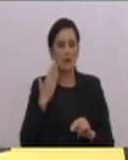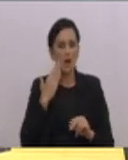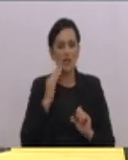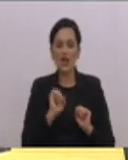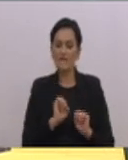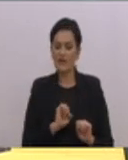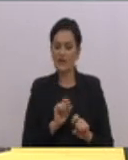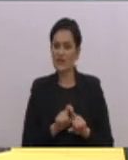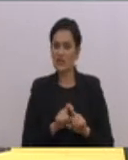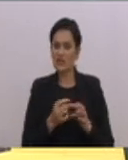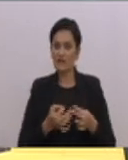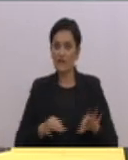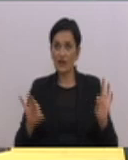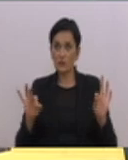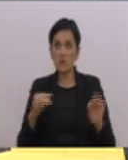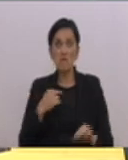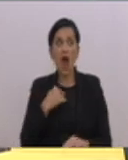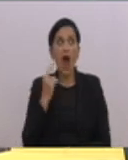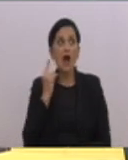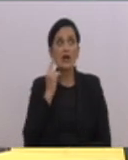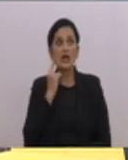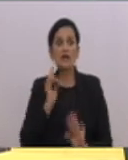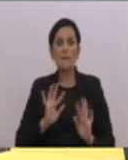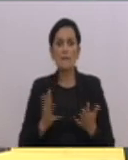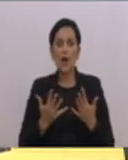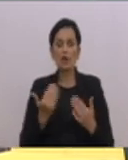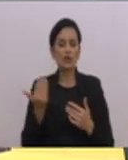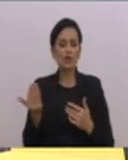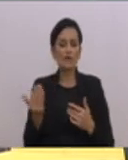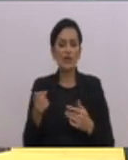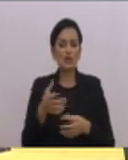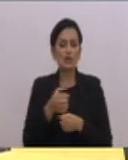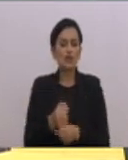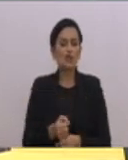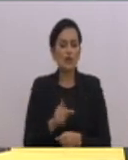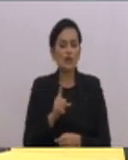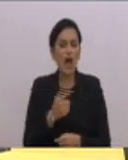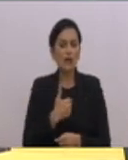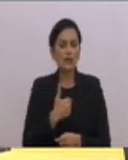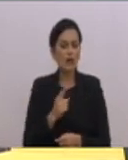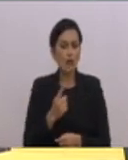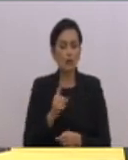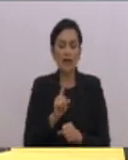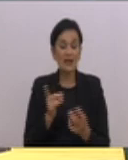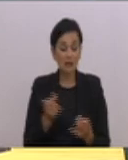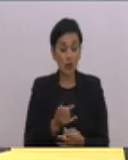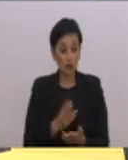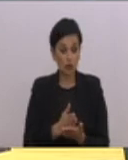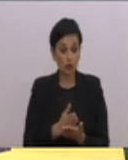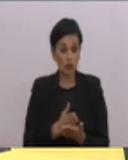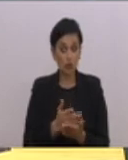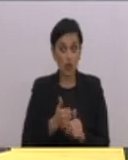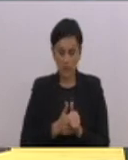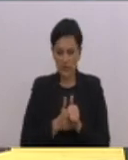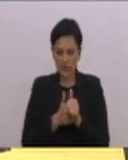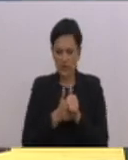სიტყვის თავისუფლებას. უბრალოდ მე არ მესმის თქვენ რატომ გინათ ამის შეზღუდვა, რა საჭიროება? ანუ ზედმიწევნით